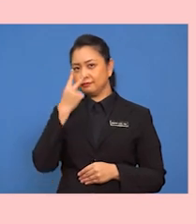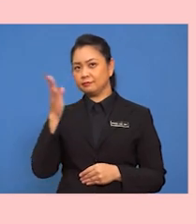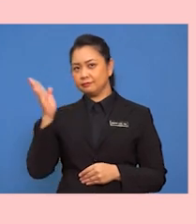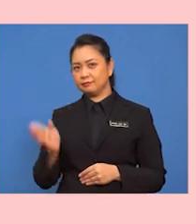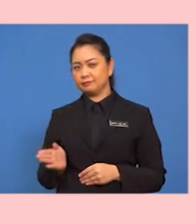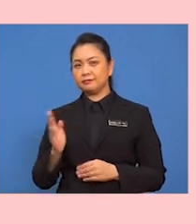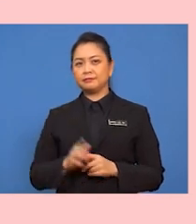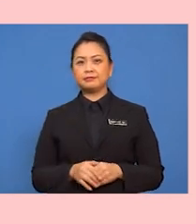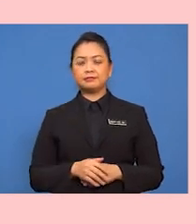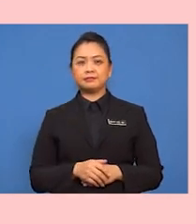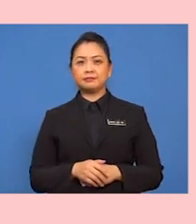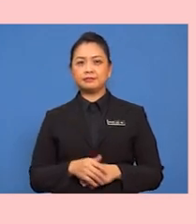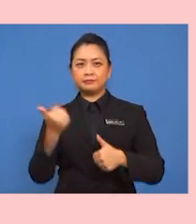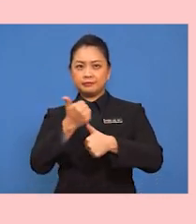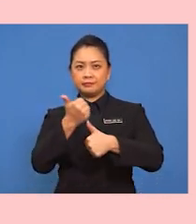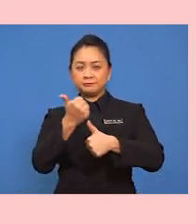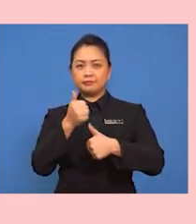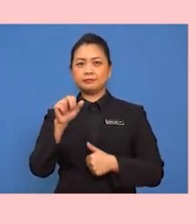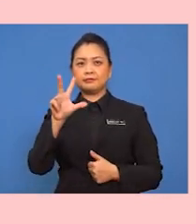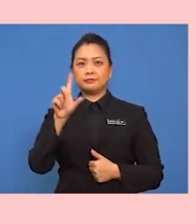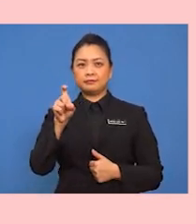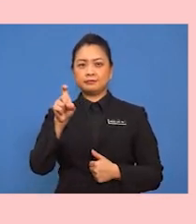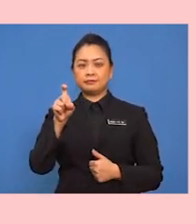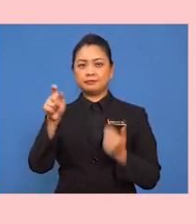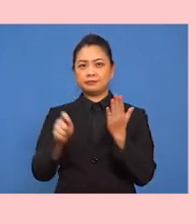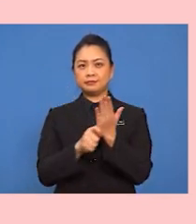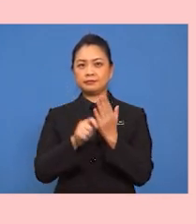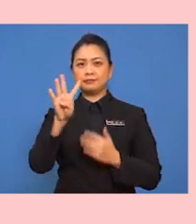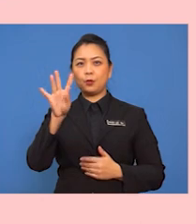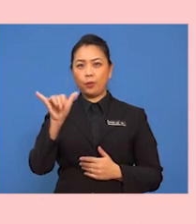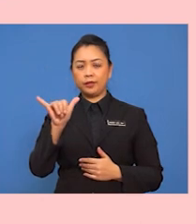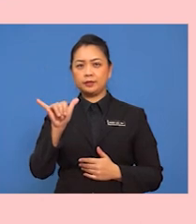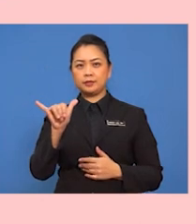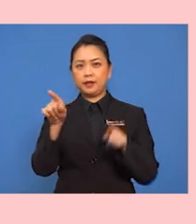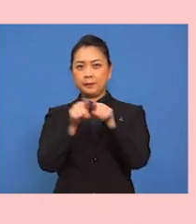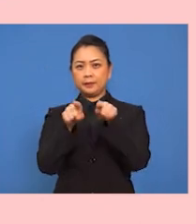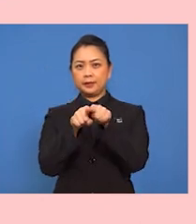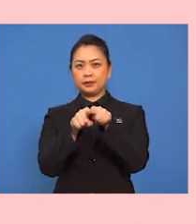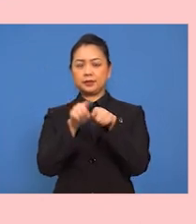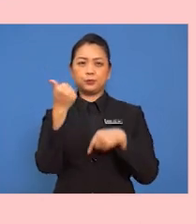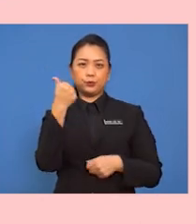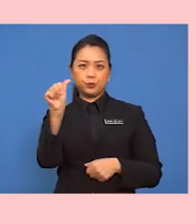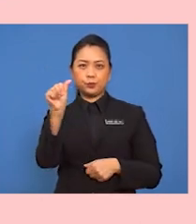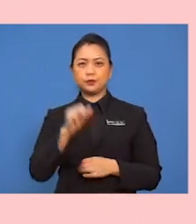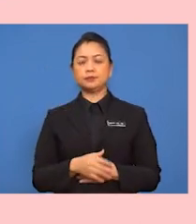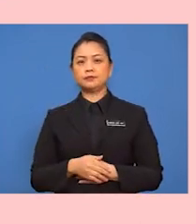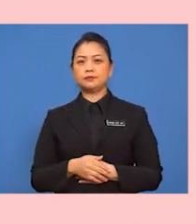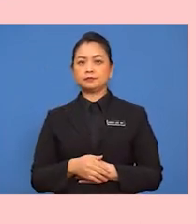persamaan pertama 3X tambah 4Y sama dengan 10